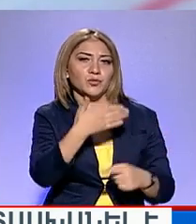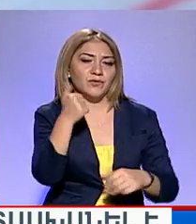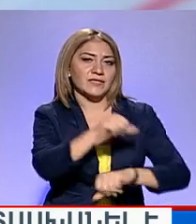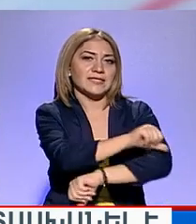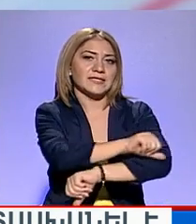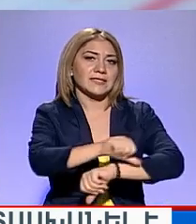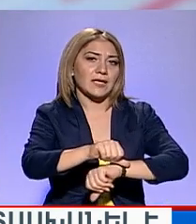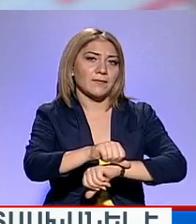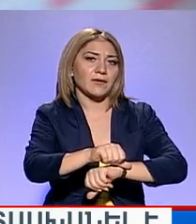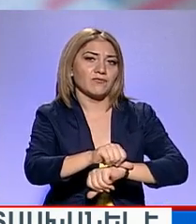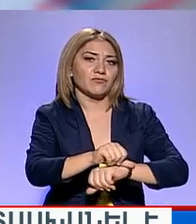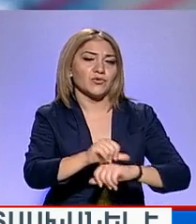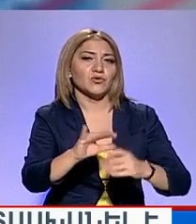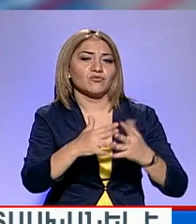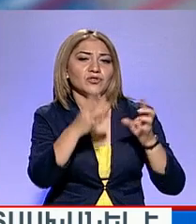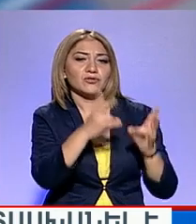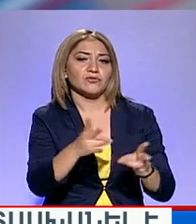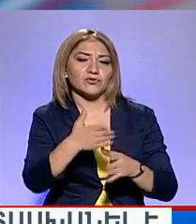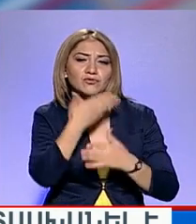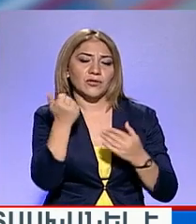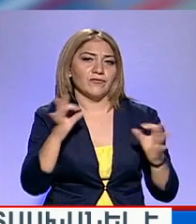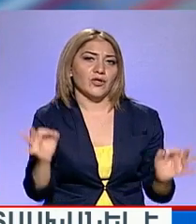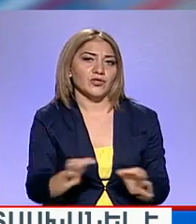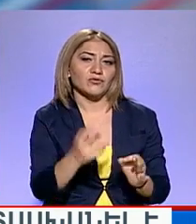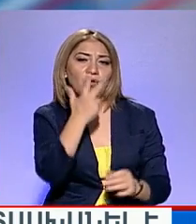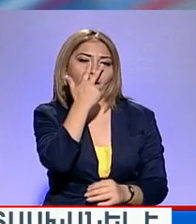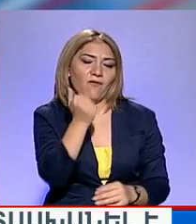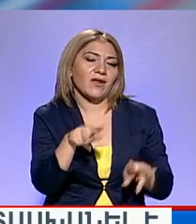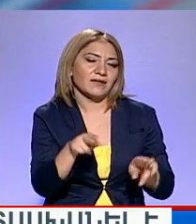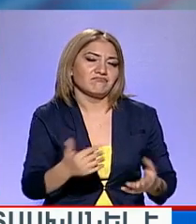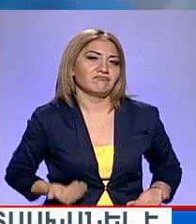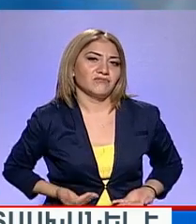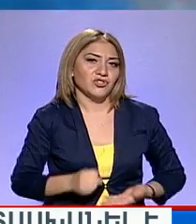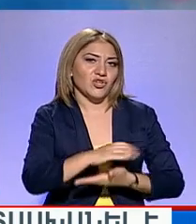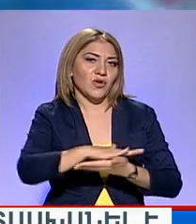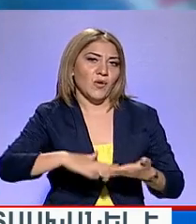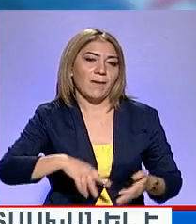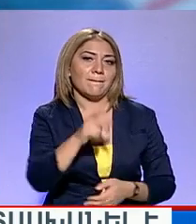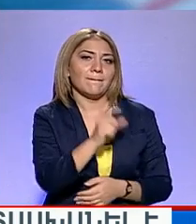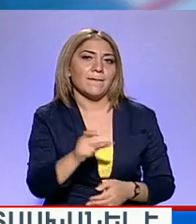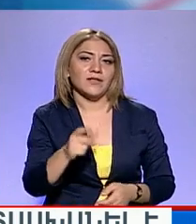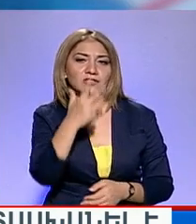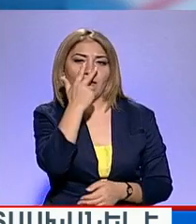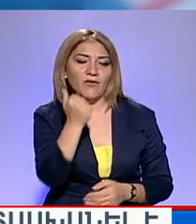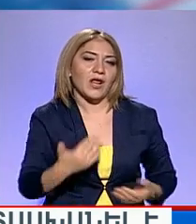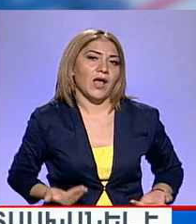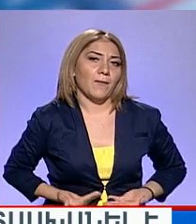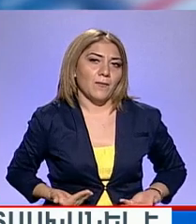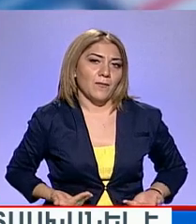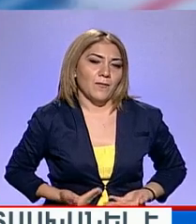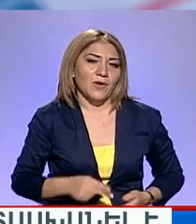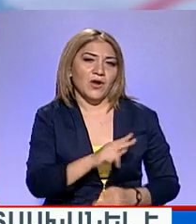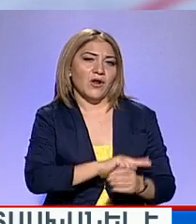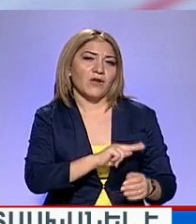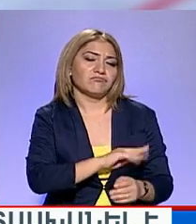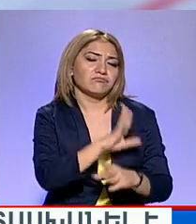սահմանում հիավասան գյուղության որևիցե միջադեպ չի եղել։ Սովորականի պես կյանքը շարունակվում է, մարդիկ իրենց ամենօրյա կյանքով իրենց աշխատանքն